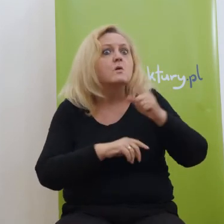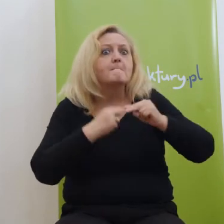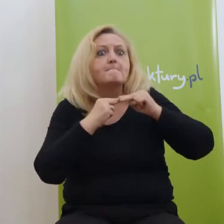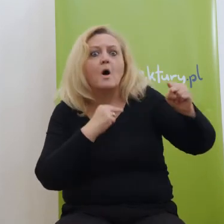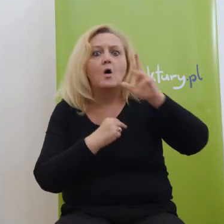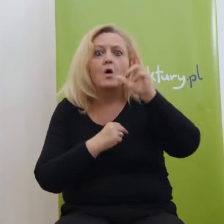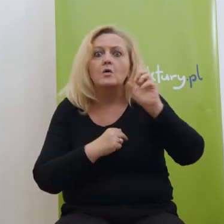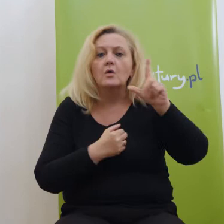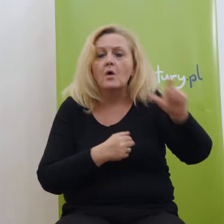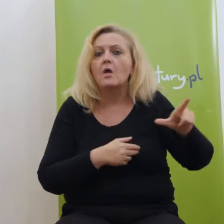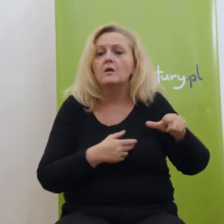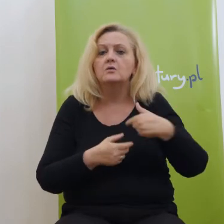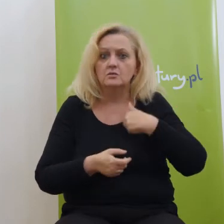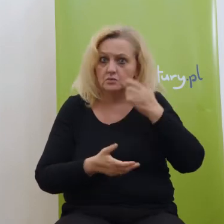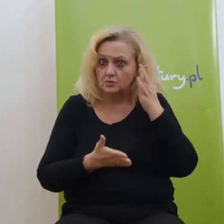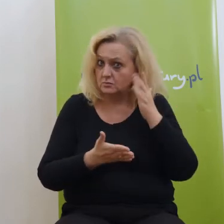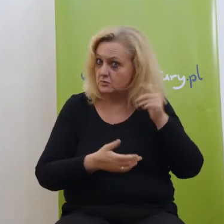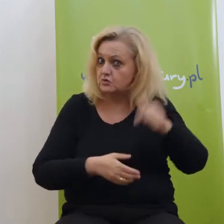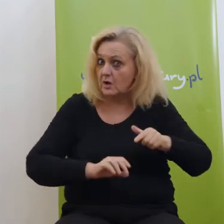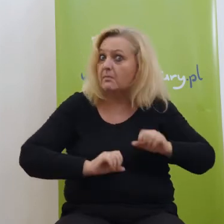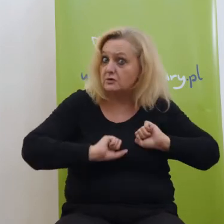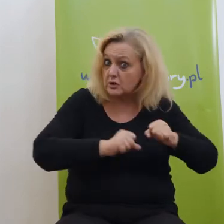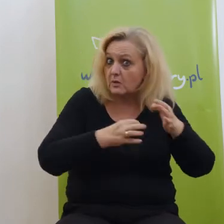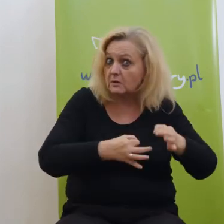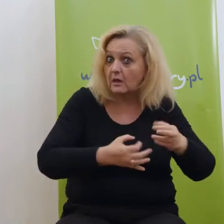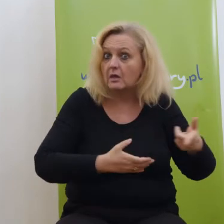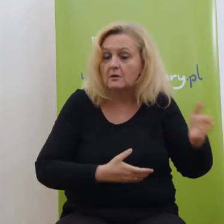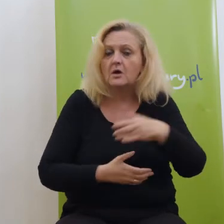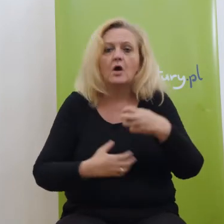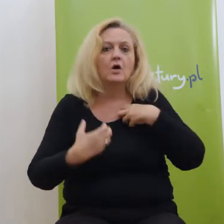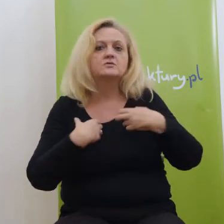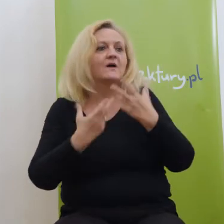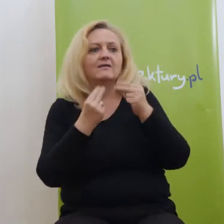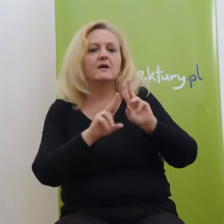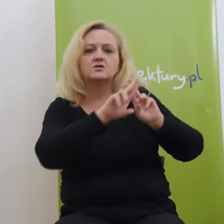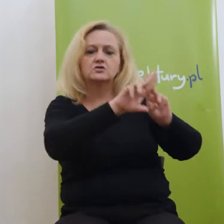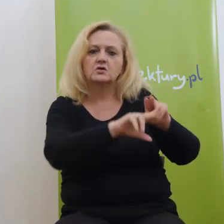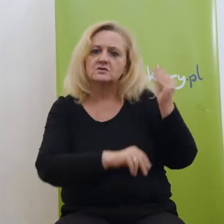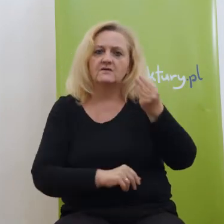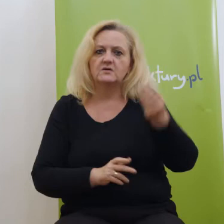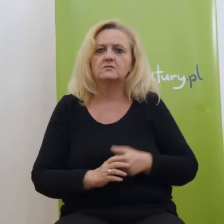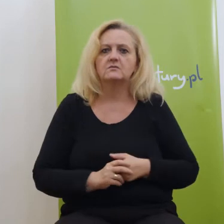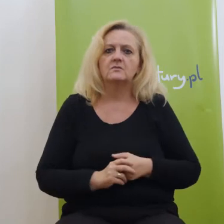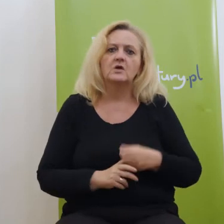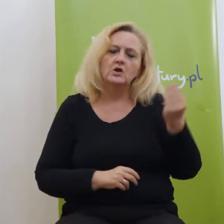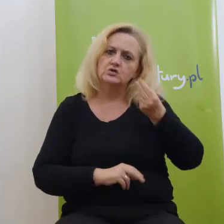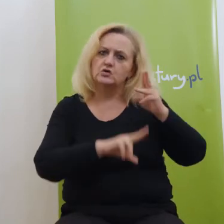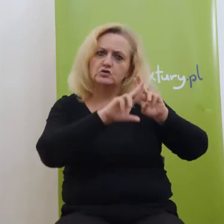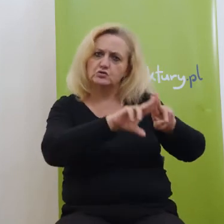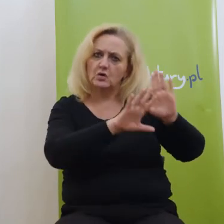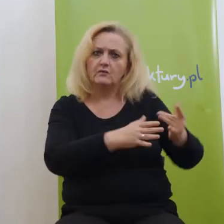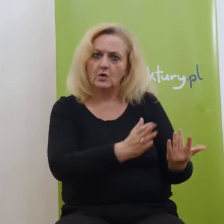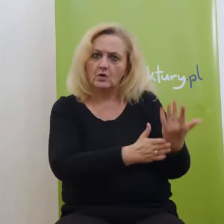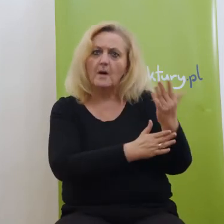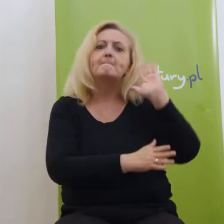pilnowane. I czy już trzeba zadziałać jakoś? A gospodarz mówi, nie, zostawcie jeszcze. Jeszcze zostawcie, niech